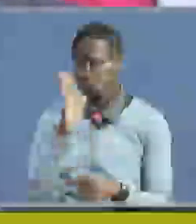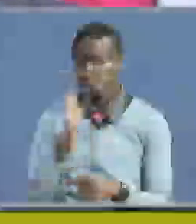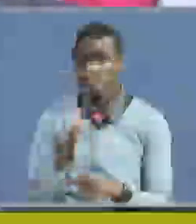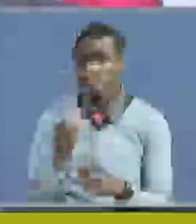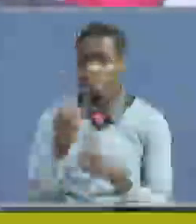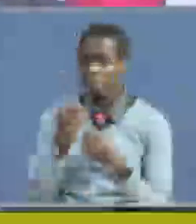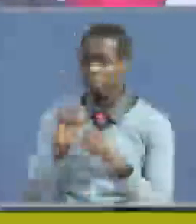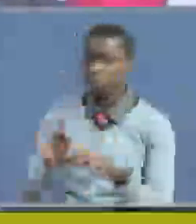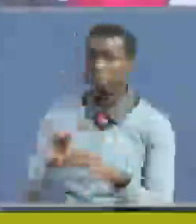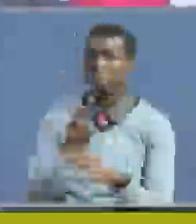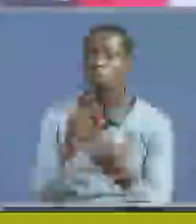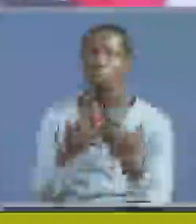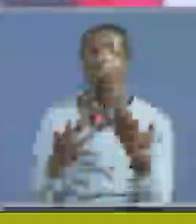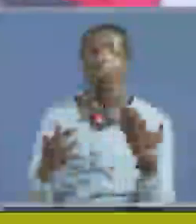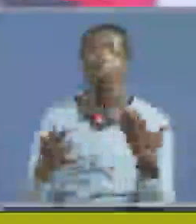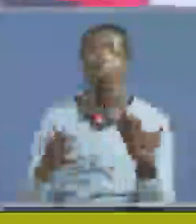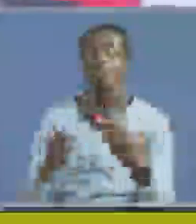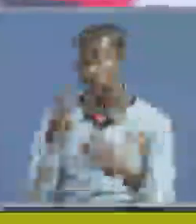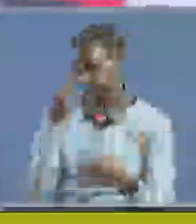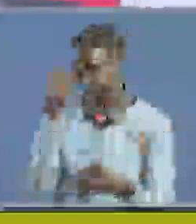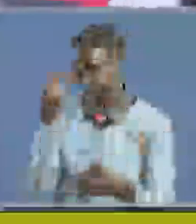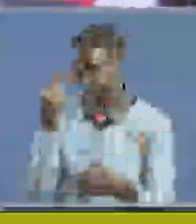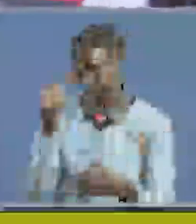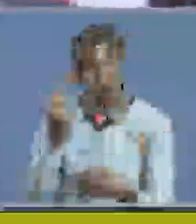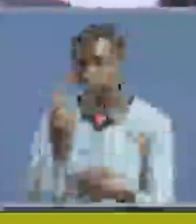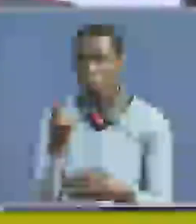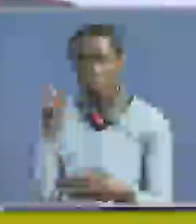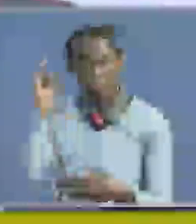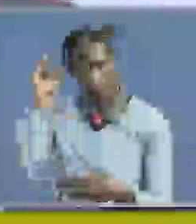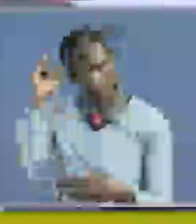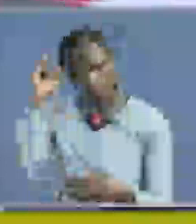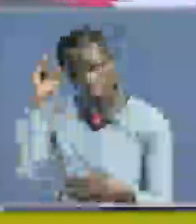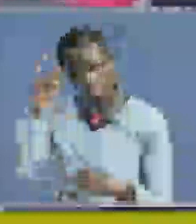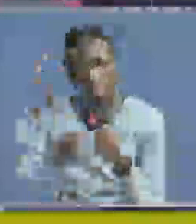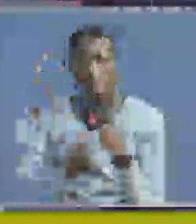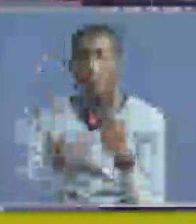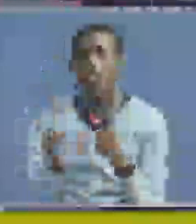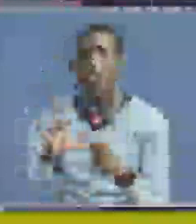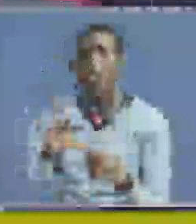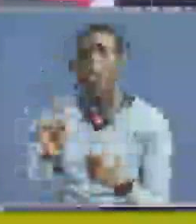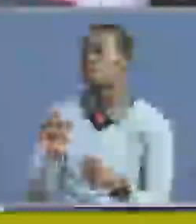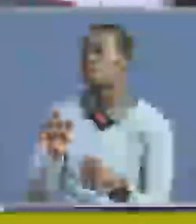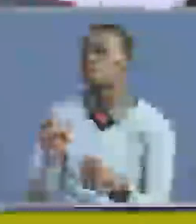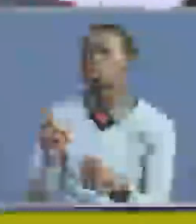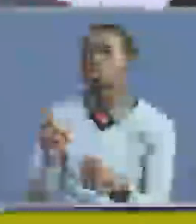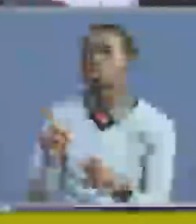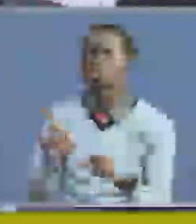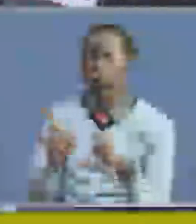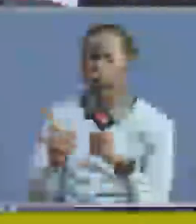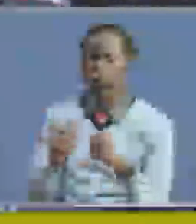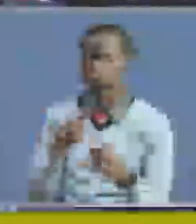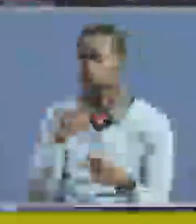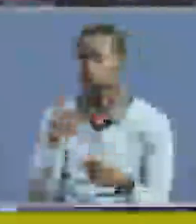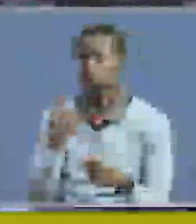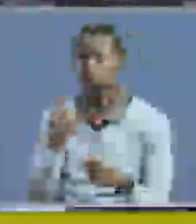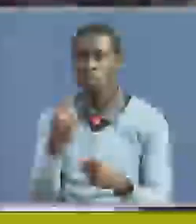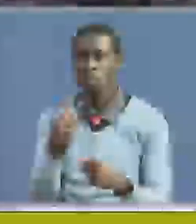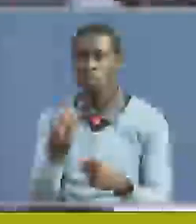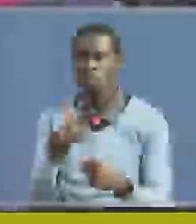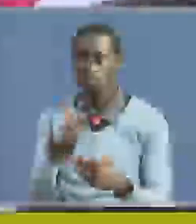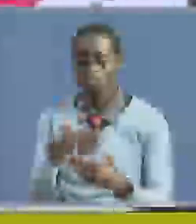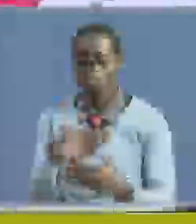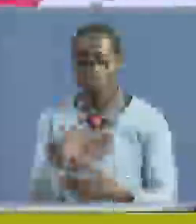damu. Kwa sababu ati ng'ombe moja imeibiwa hapa, imepatikana na watu wanaendelea kuuana.